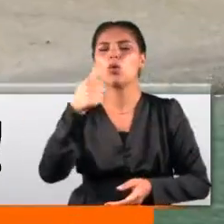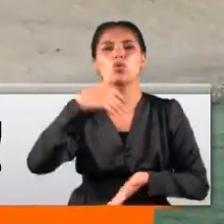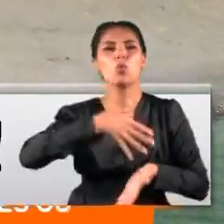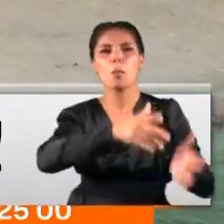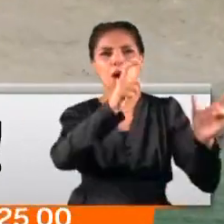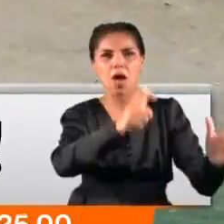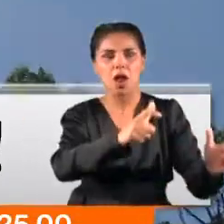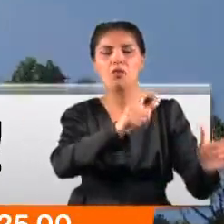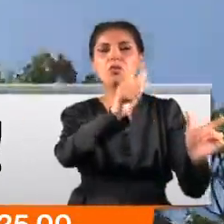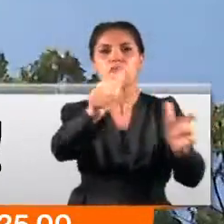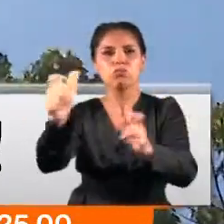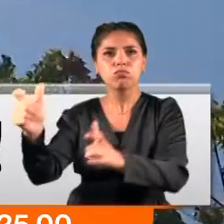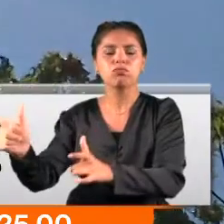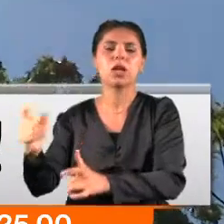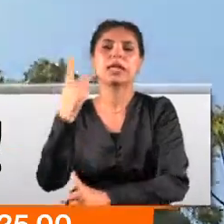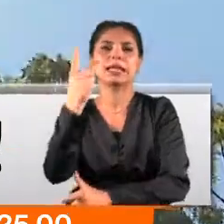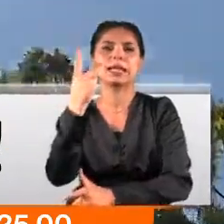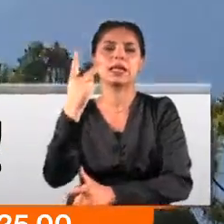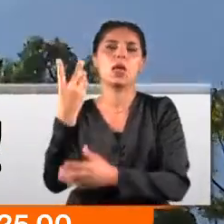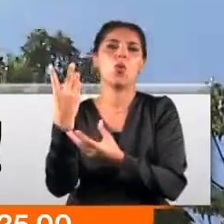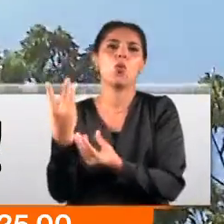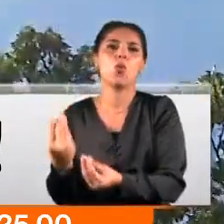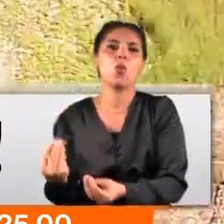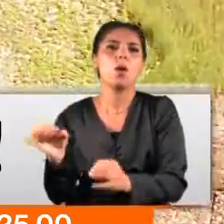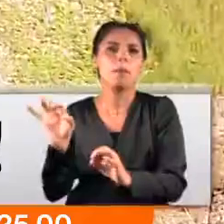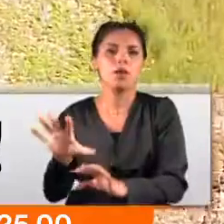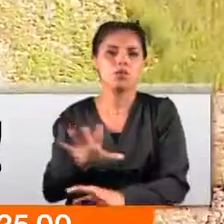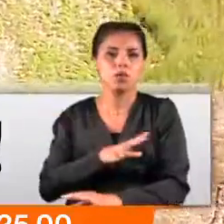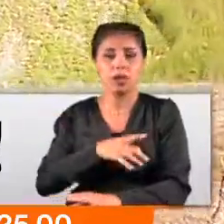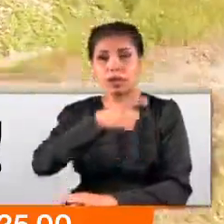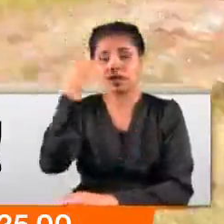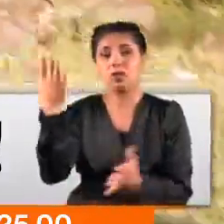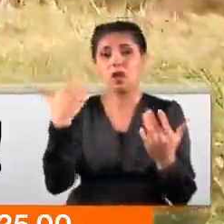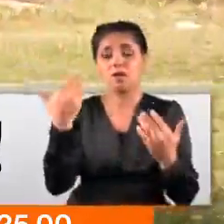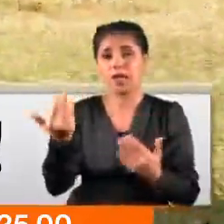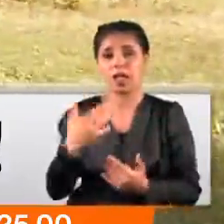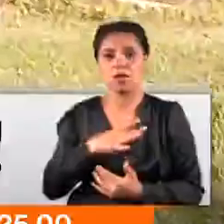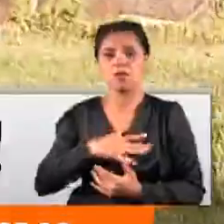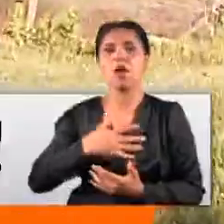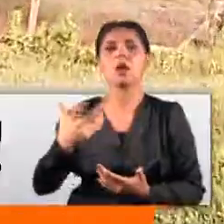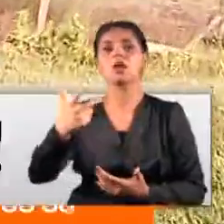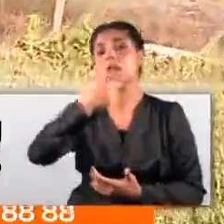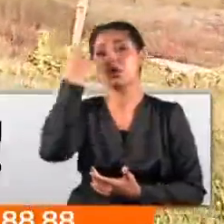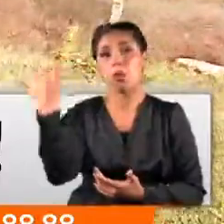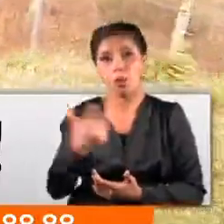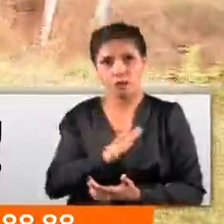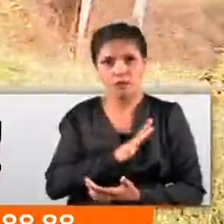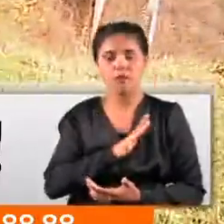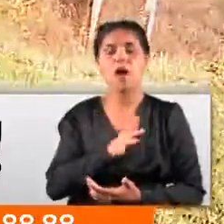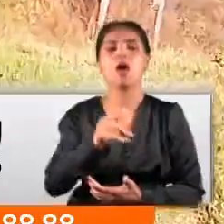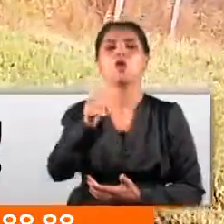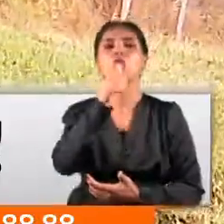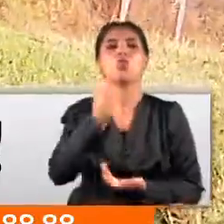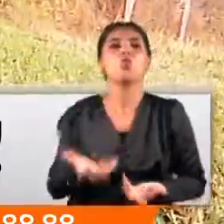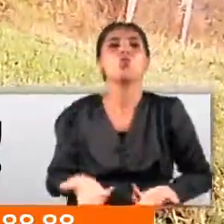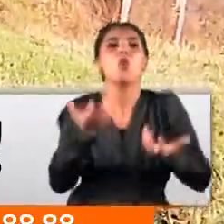kuruma noktasına geldi. Bir de üstüne yeni bir sıcak hava dalgası kapıda. Kavurucu sıcak buharlaşmayı da beraberinde getiriyor. Şu an hava